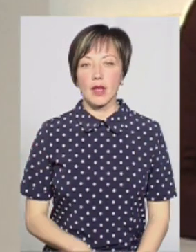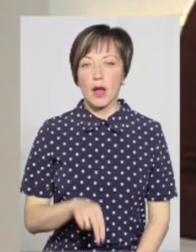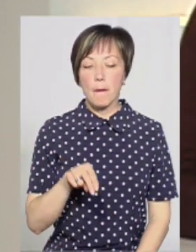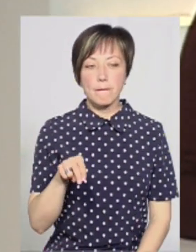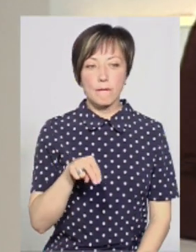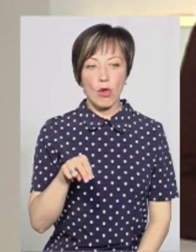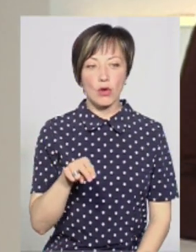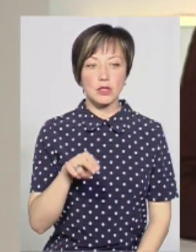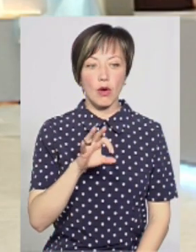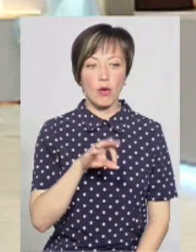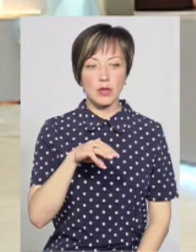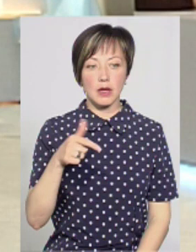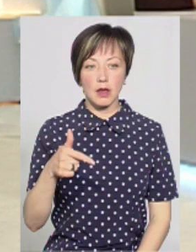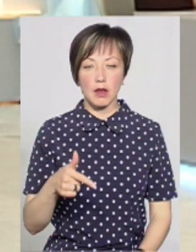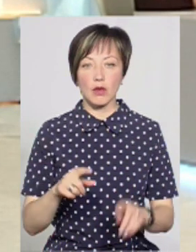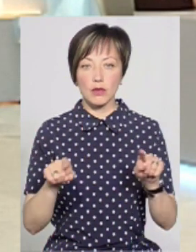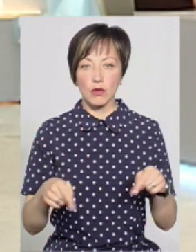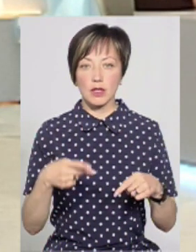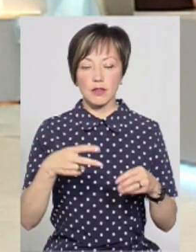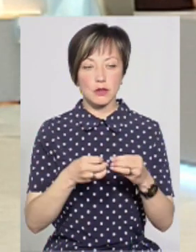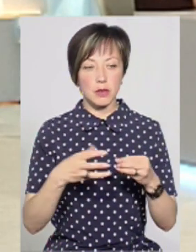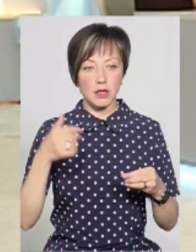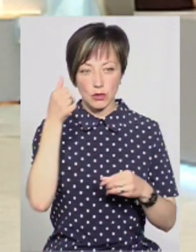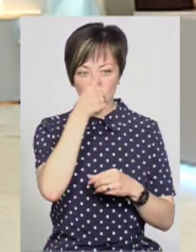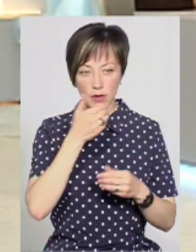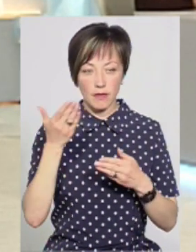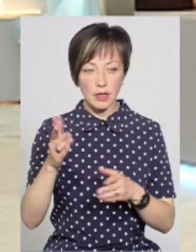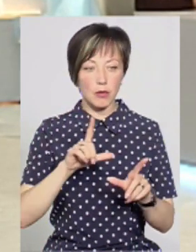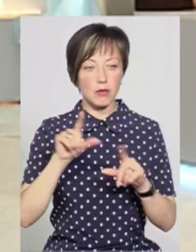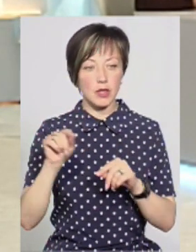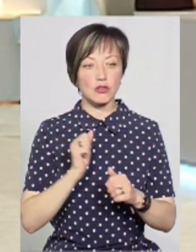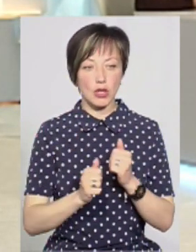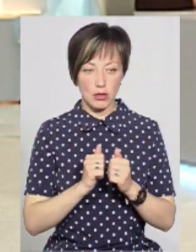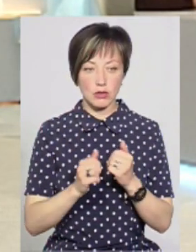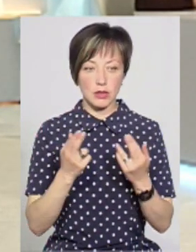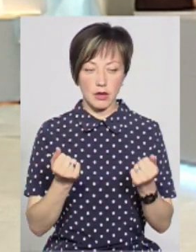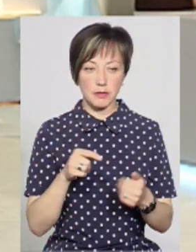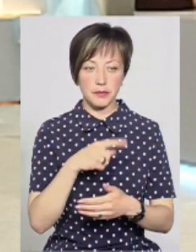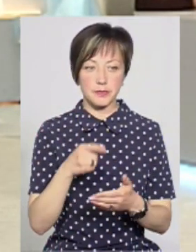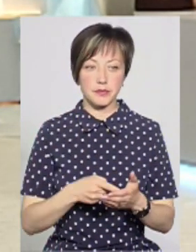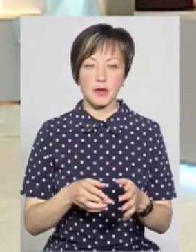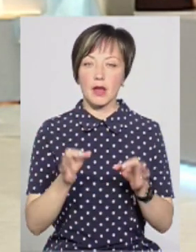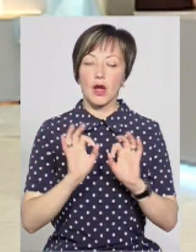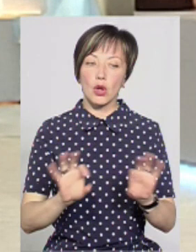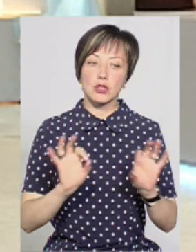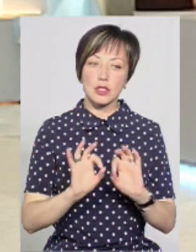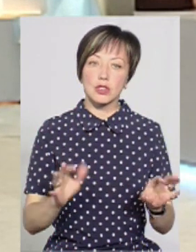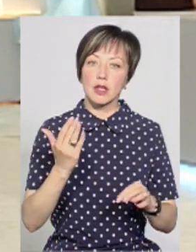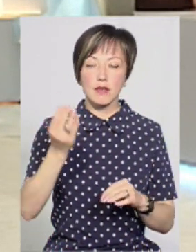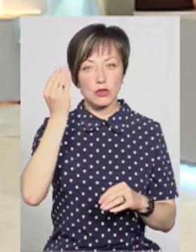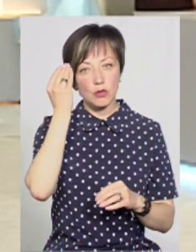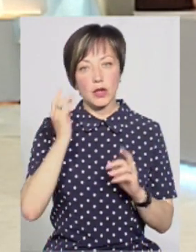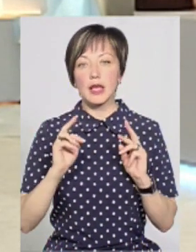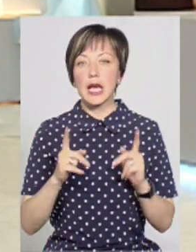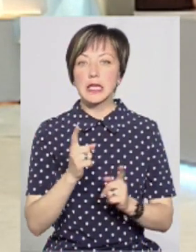Полонська ОТГ утворилась у 2015 році. Ви там буваєте часто. Так. Розкажіть, на ваш